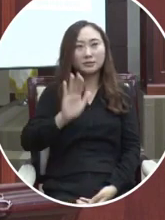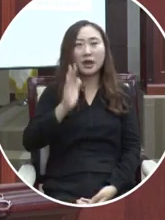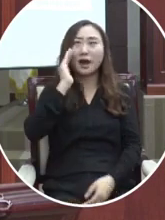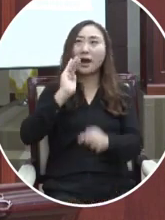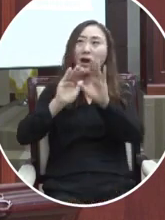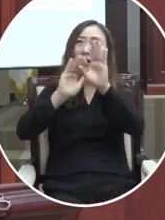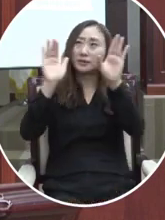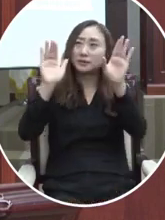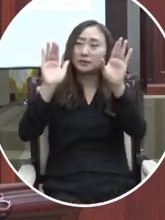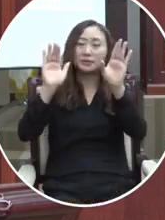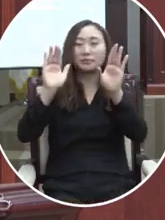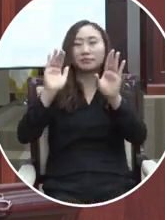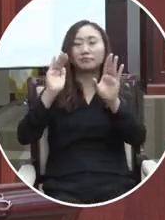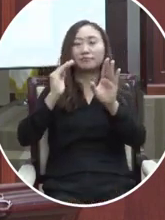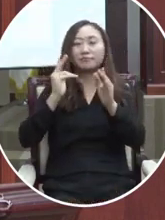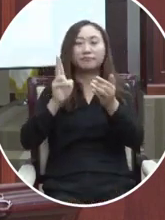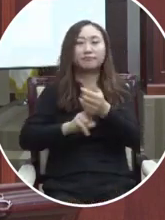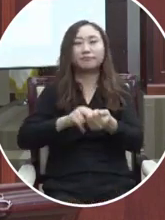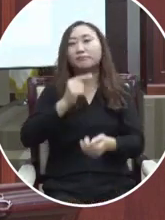손바닥으로 하늘을 가릴 수는 없습니다.